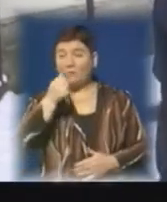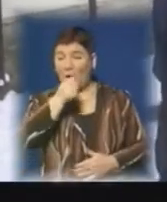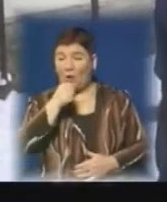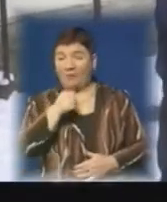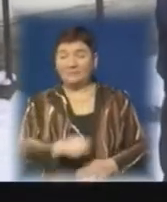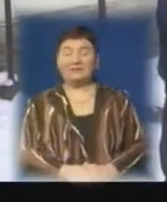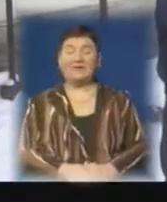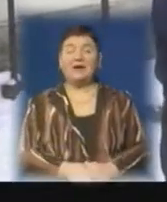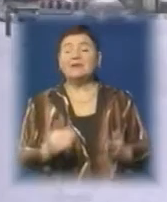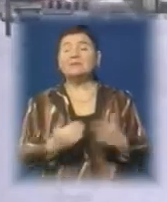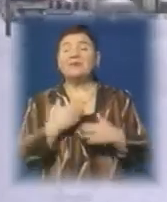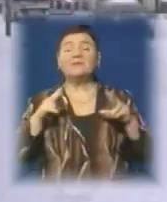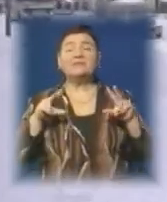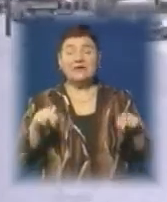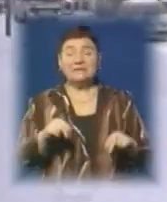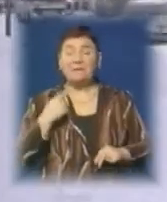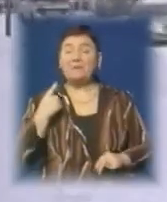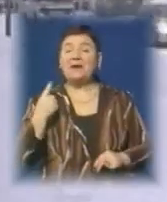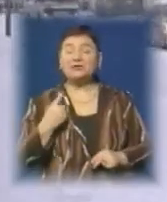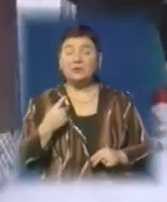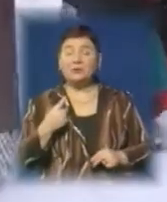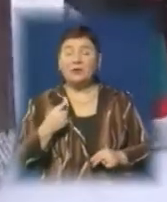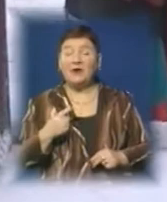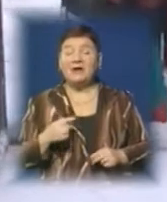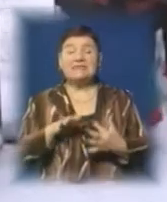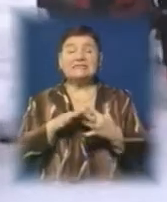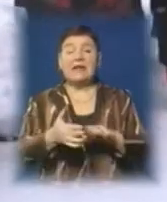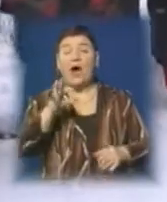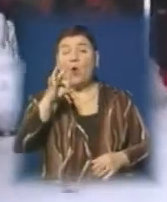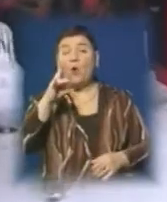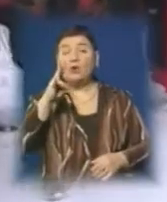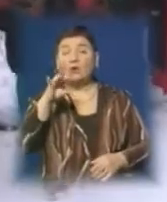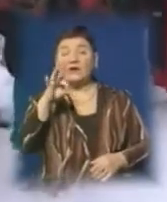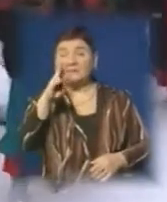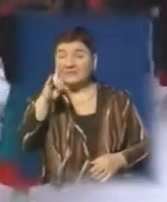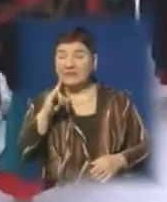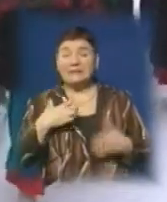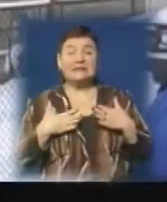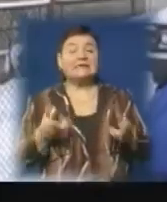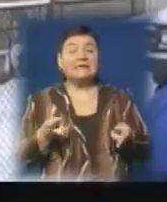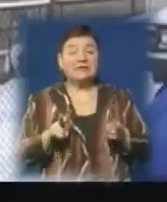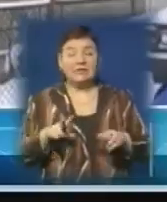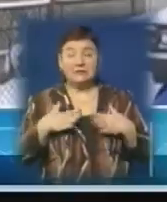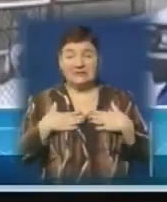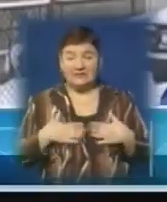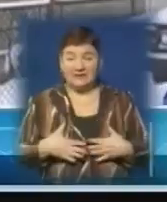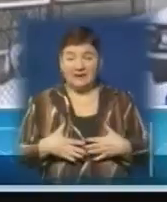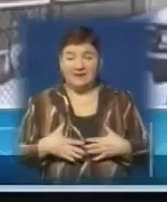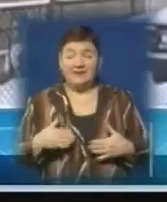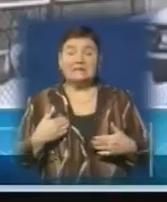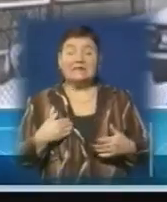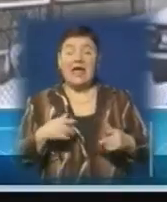І з новим щастям. Першими коляду зустрічали мешканці села Оноківці і залишилися задоволені. Рождество Христове